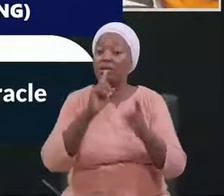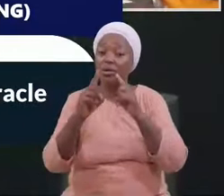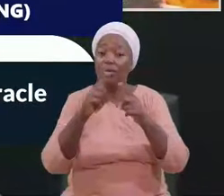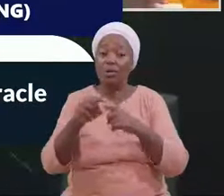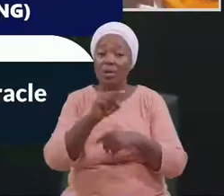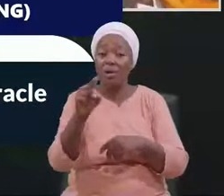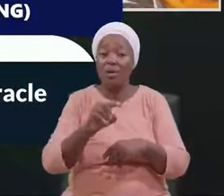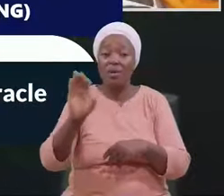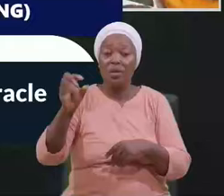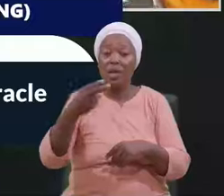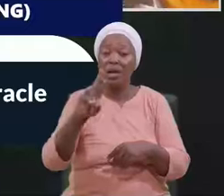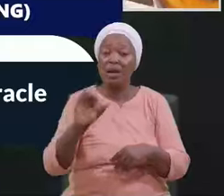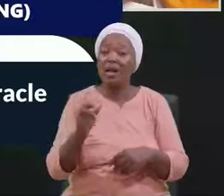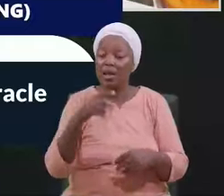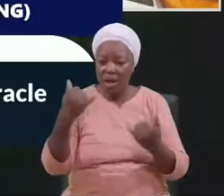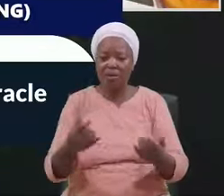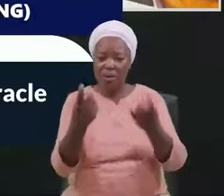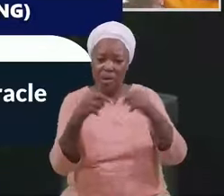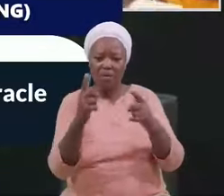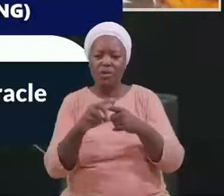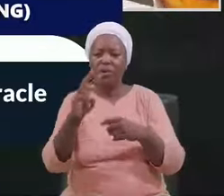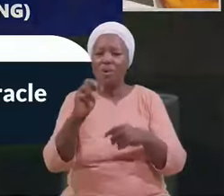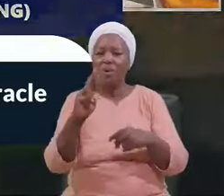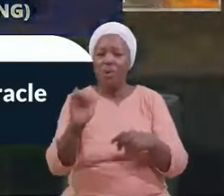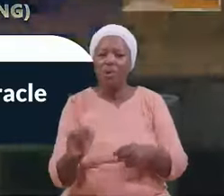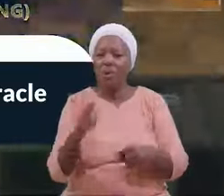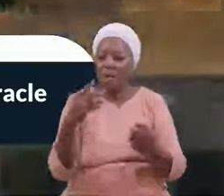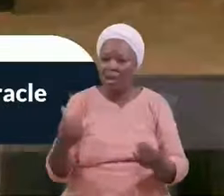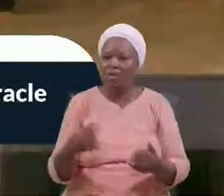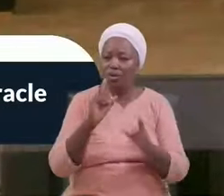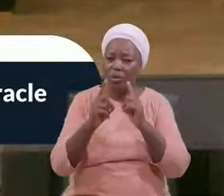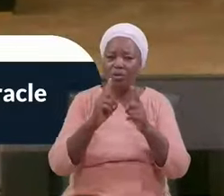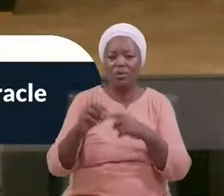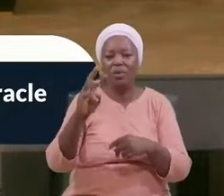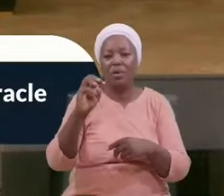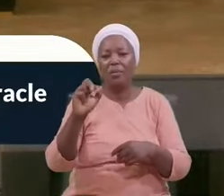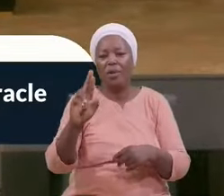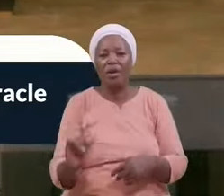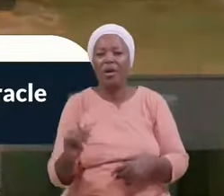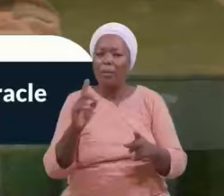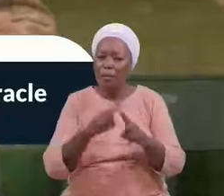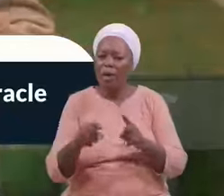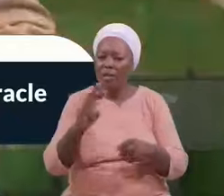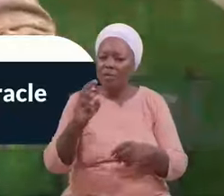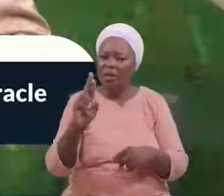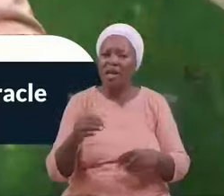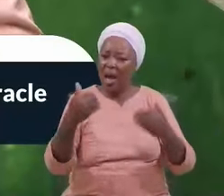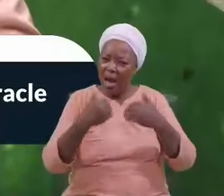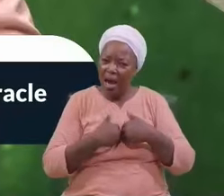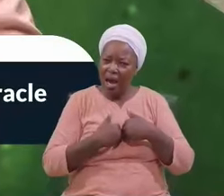Zacharie, maintenant, est venu à Marie et lui a dit, mais Marie avait